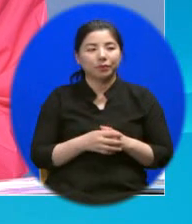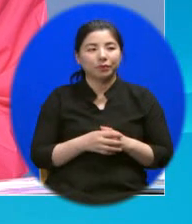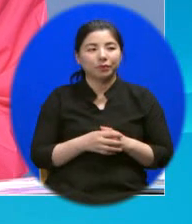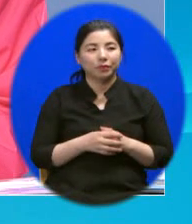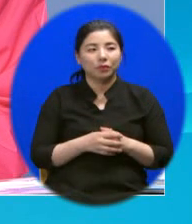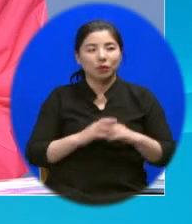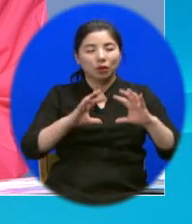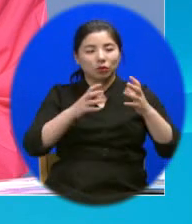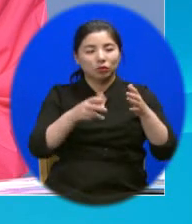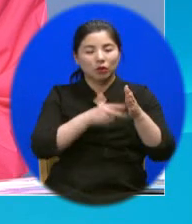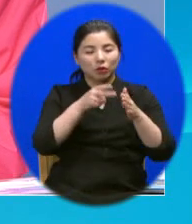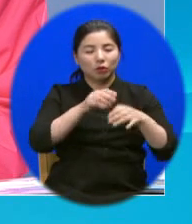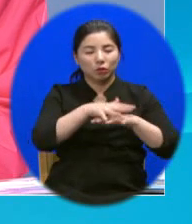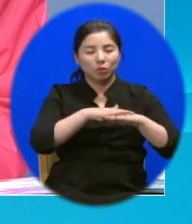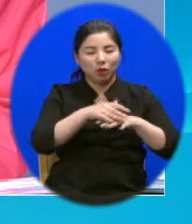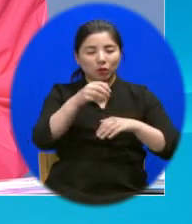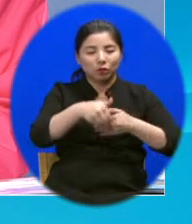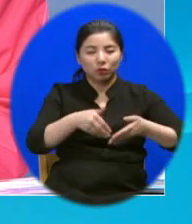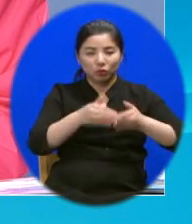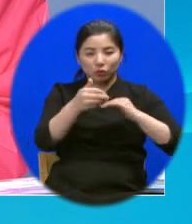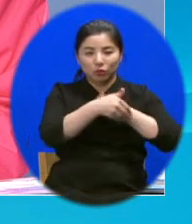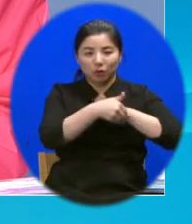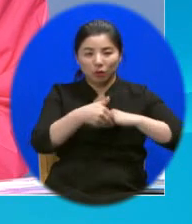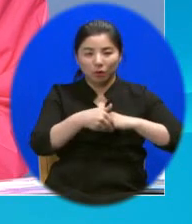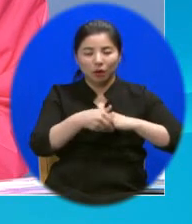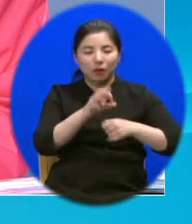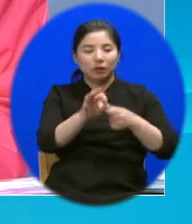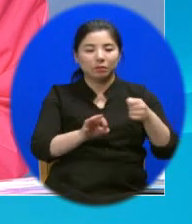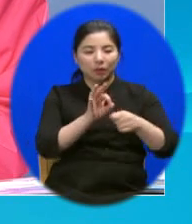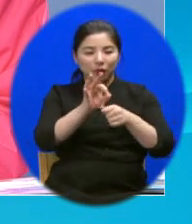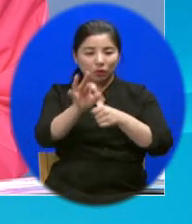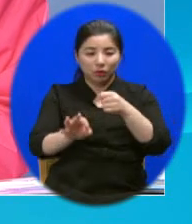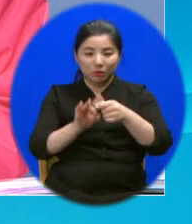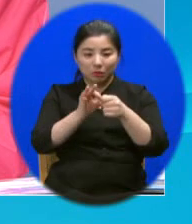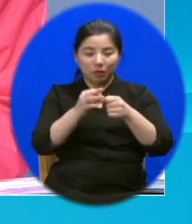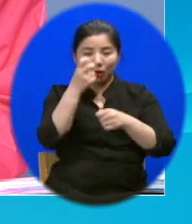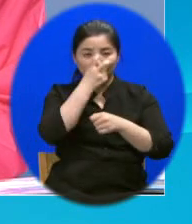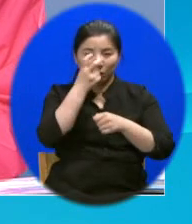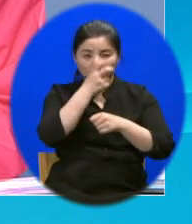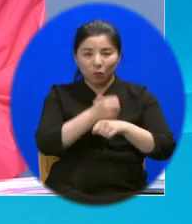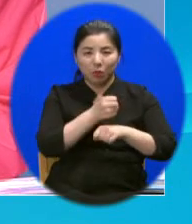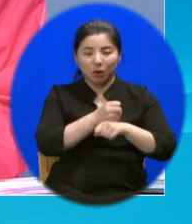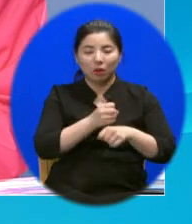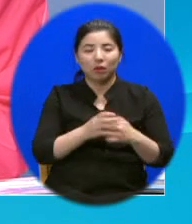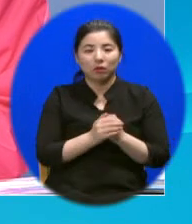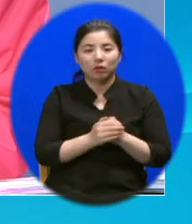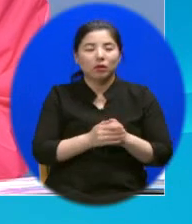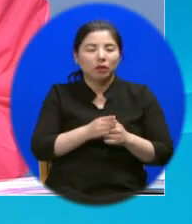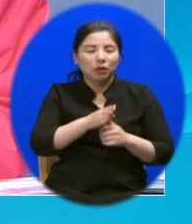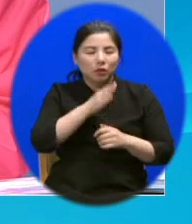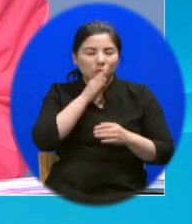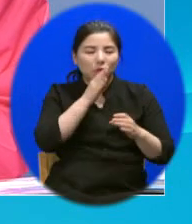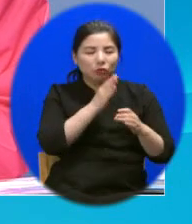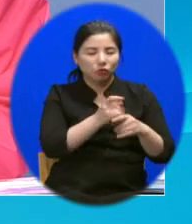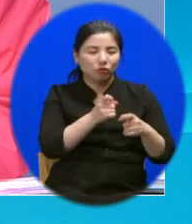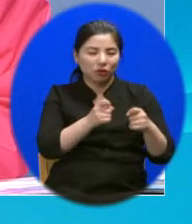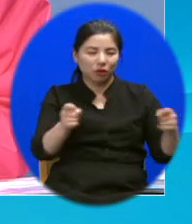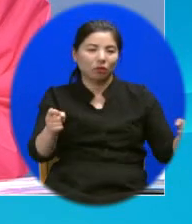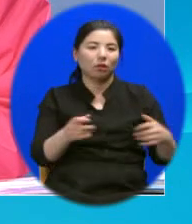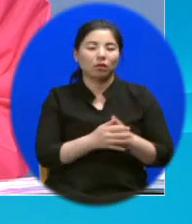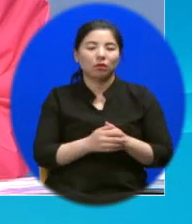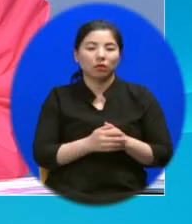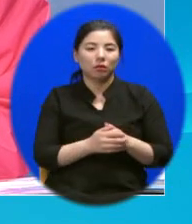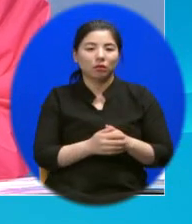국가철도망 구축 깨기 라고 하는 것은 10년 단위로 검토가 됩니다 정말 중장기 줘 어